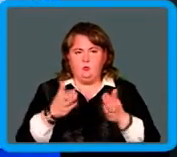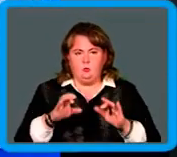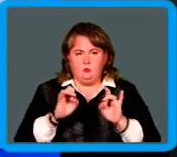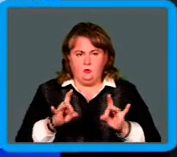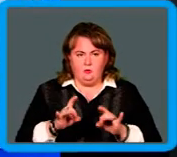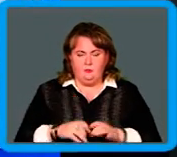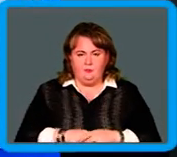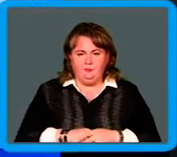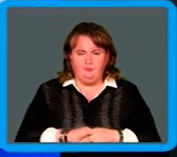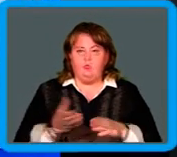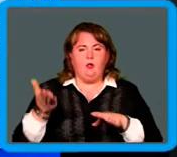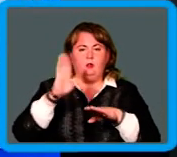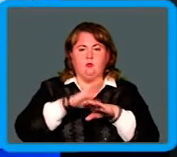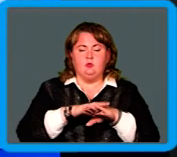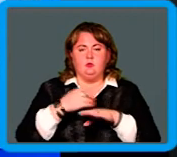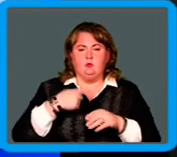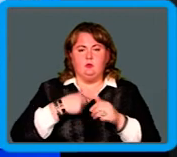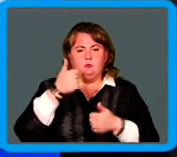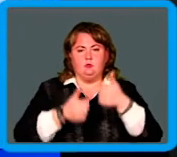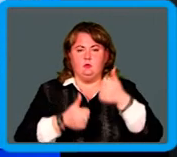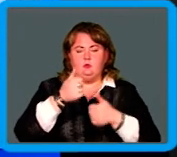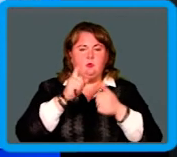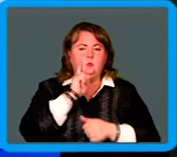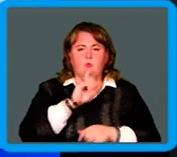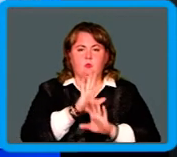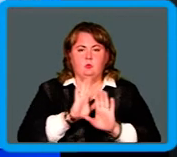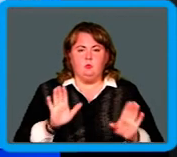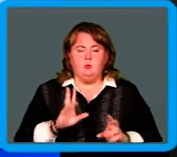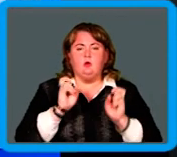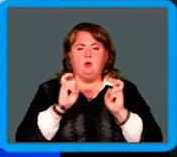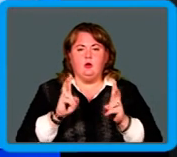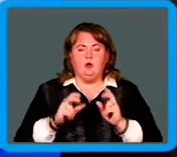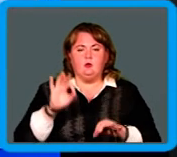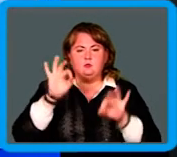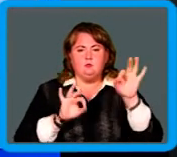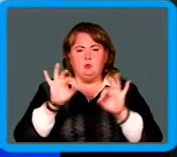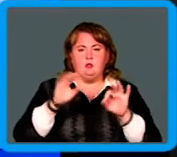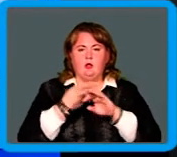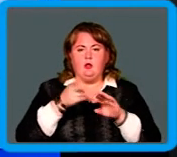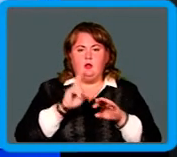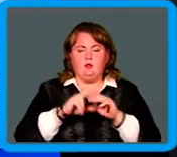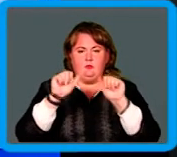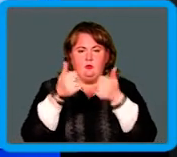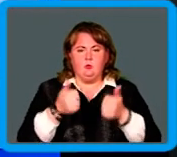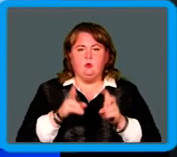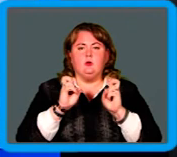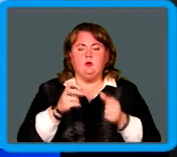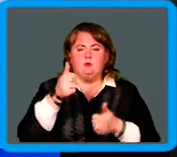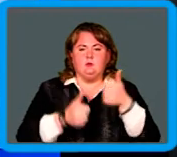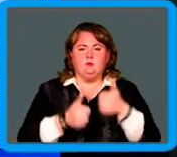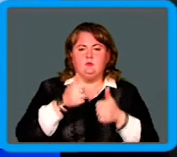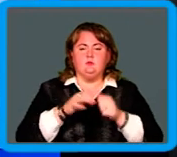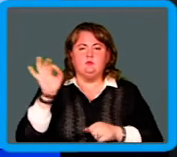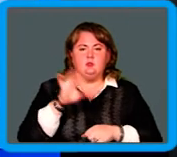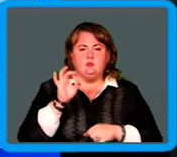наложения нам сравнивать неудобно как же измерить эти фигуры и как их сравнить часто бывает ребята